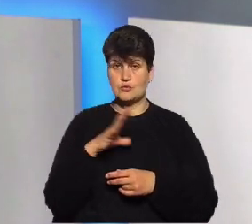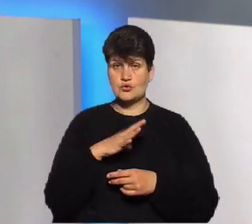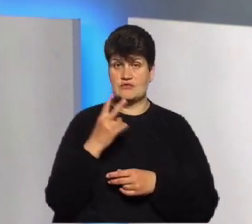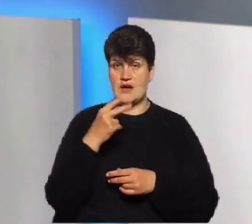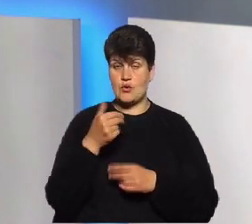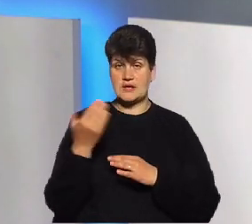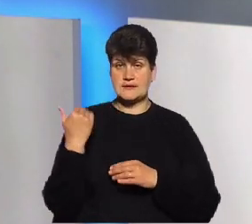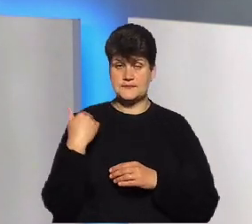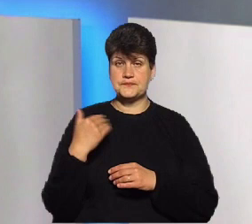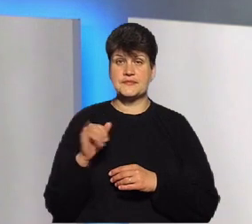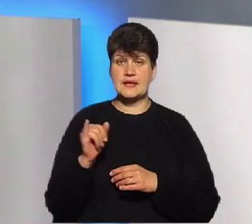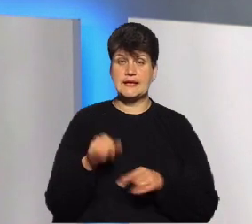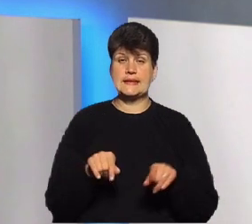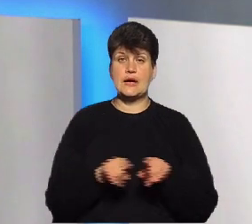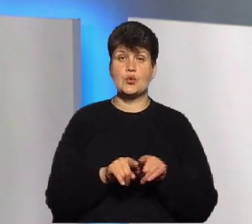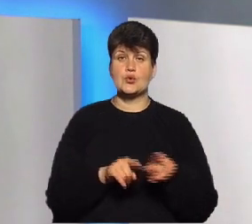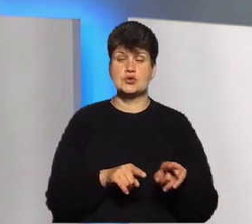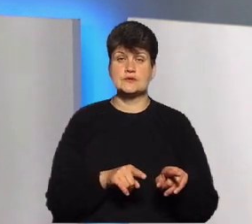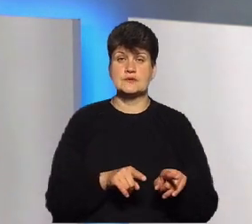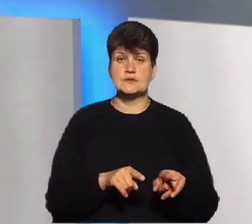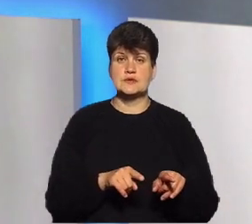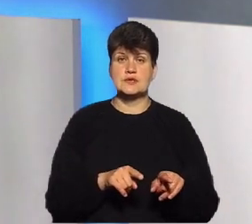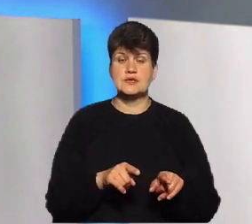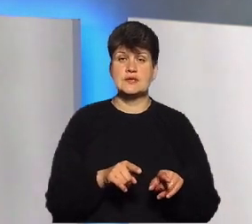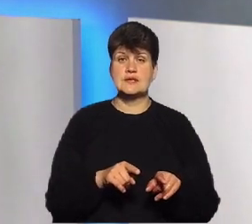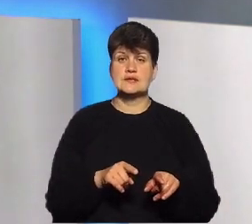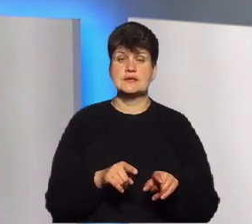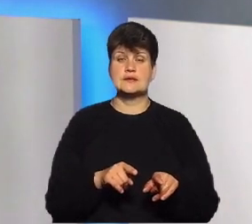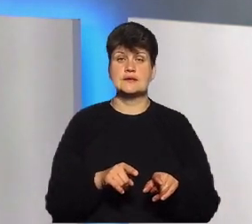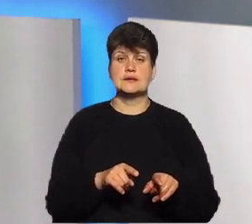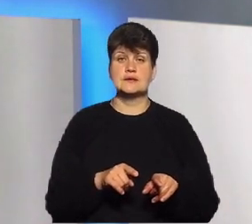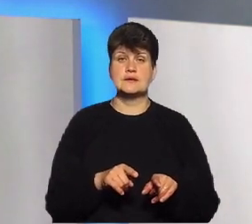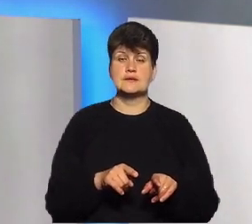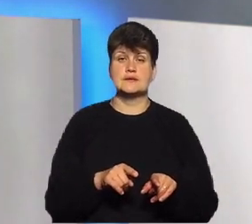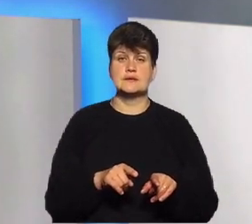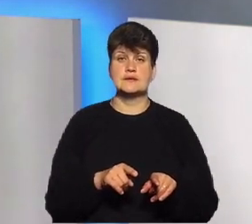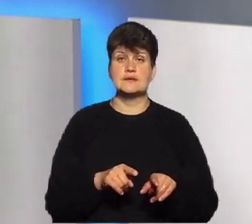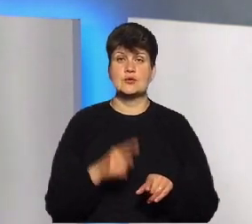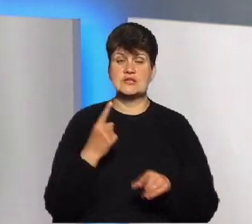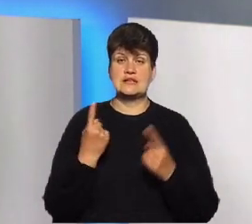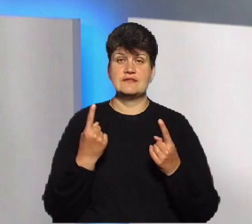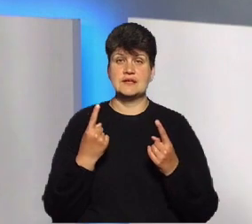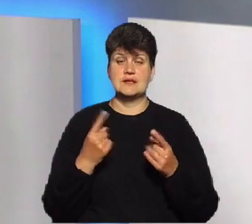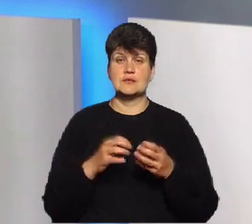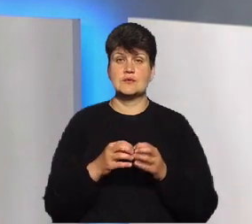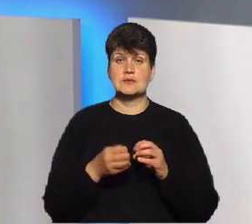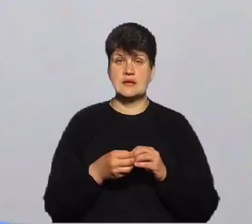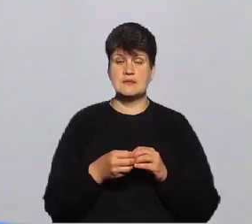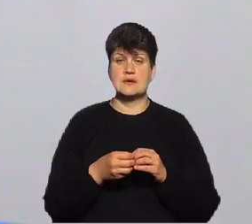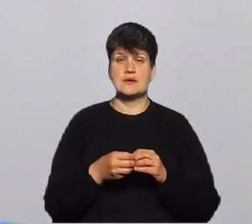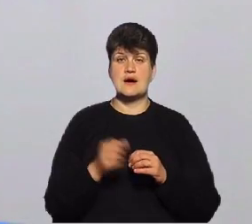І також, це ще до мене було, і також один великий агрохолдинг перереєструвався з нашої